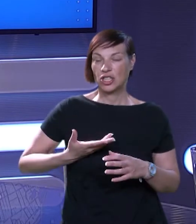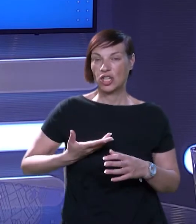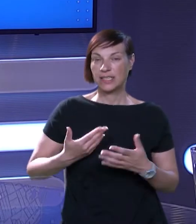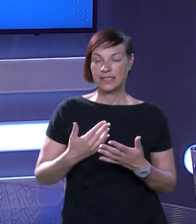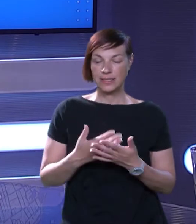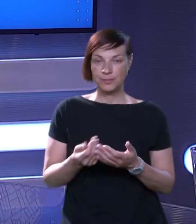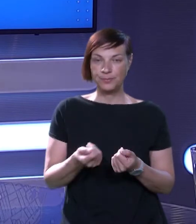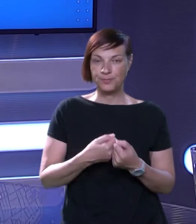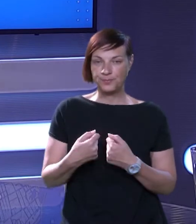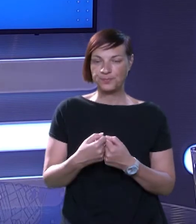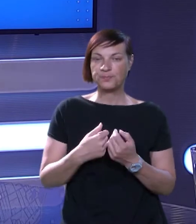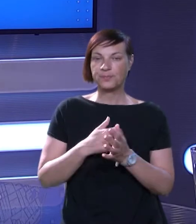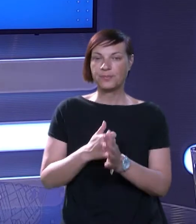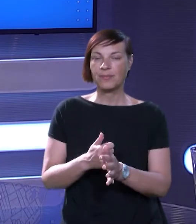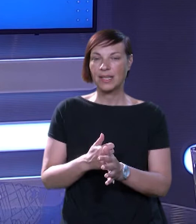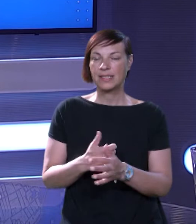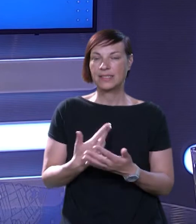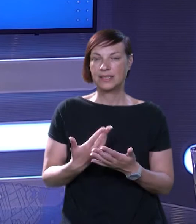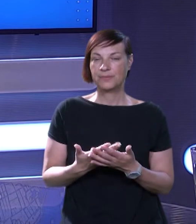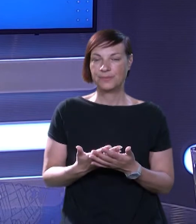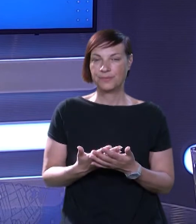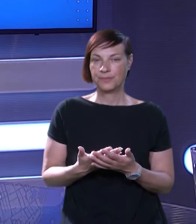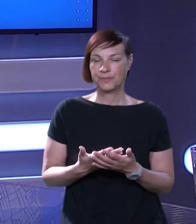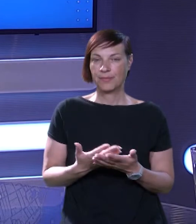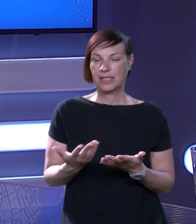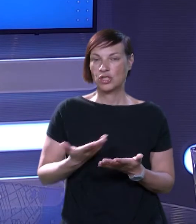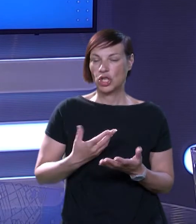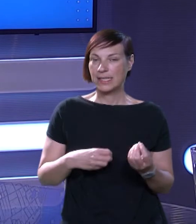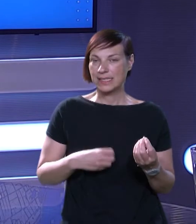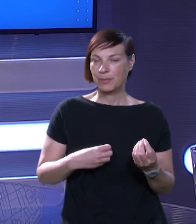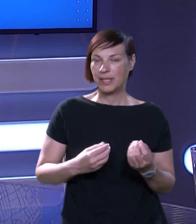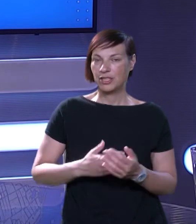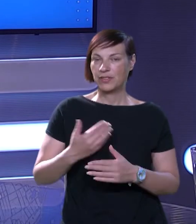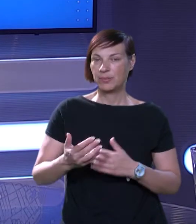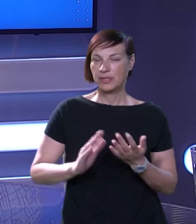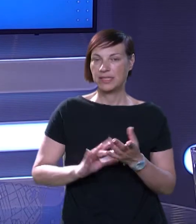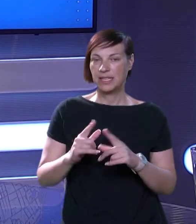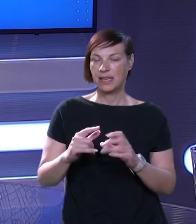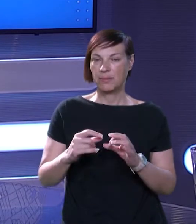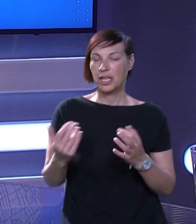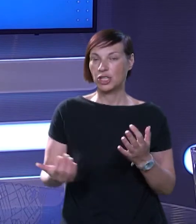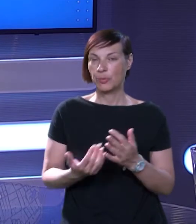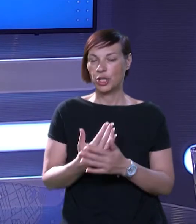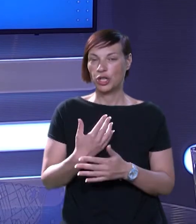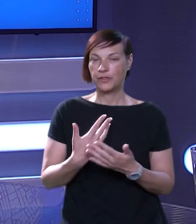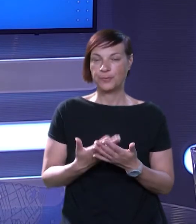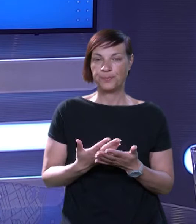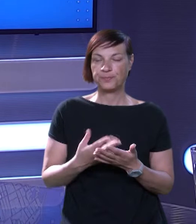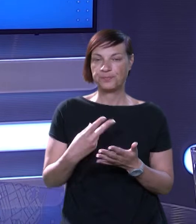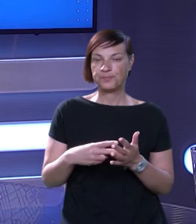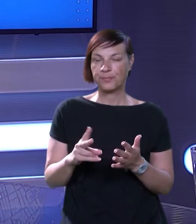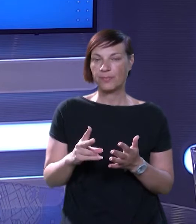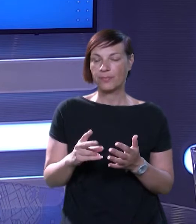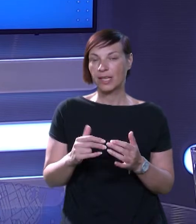u taj mali klub. Pratili, jer su dolazili stvarno nevjerojatni bendovi i poslije je Mate to nekako ponovio. I te